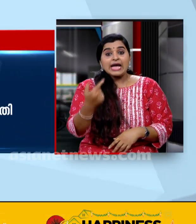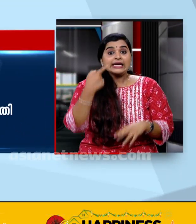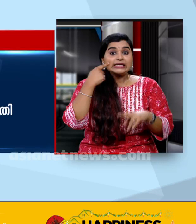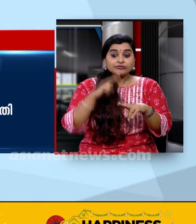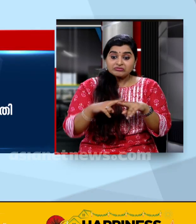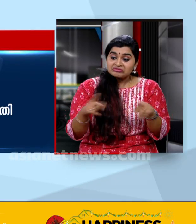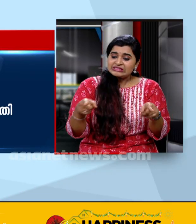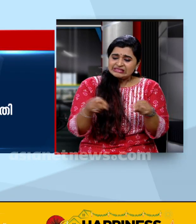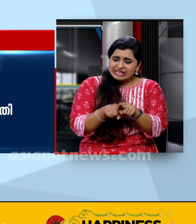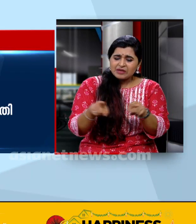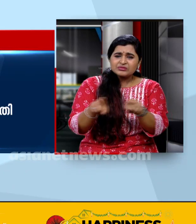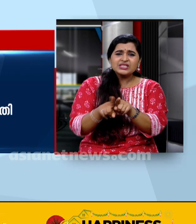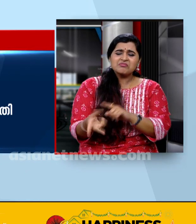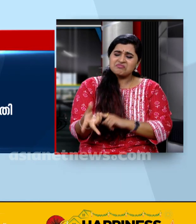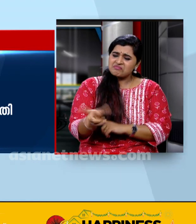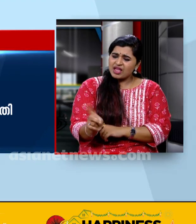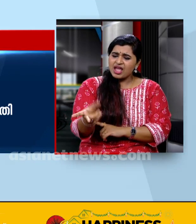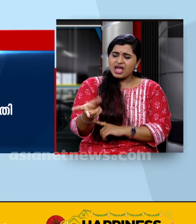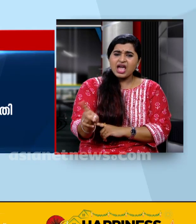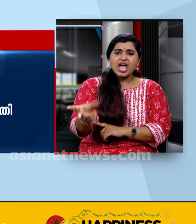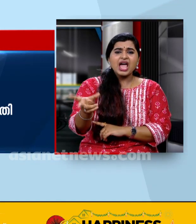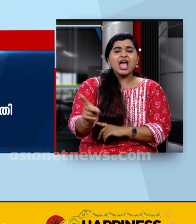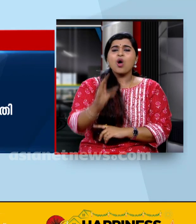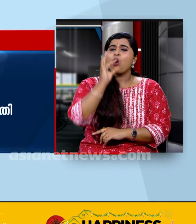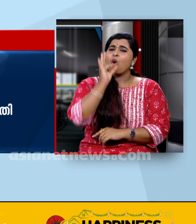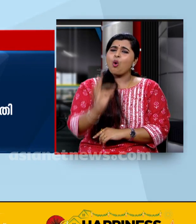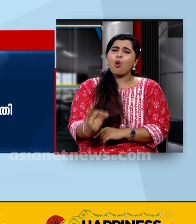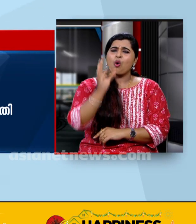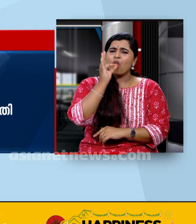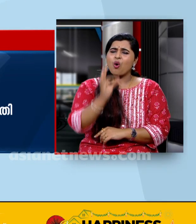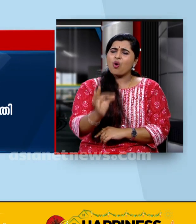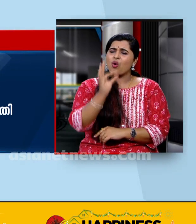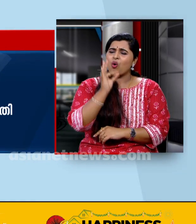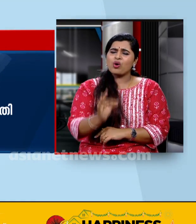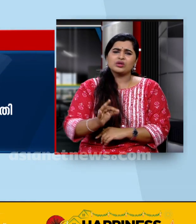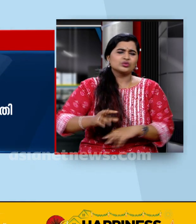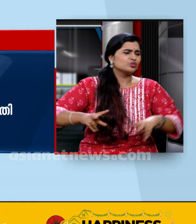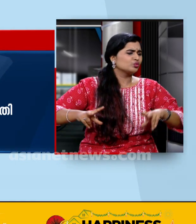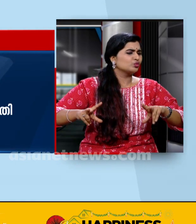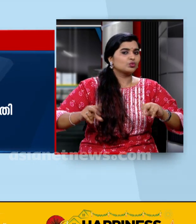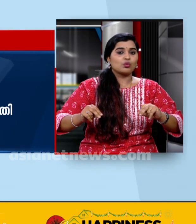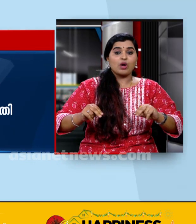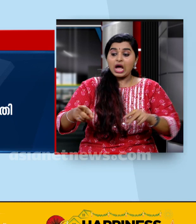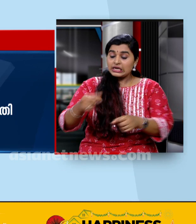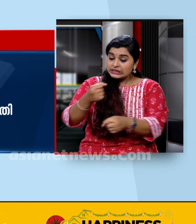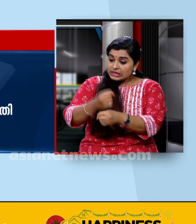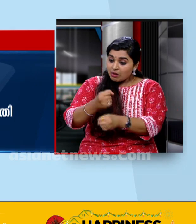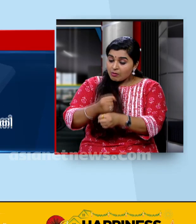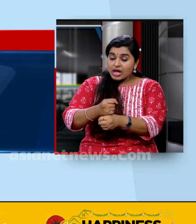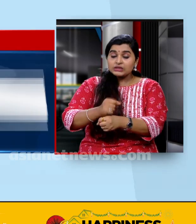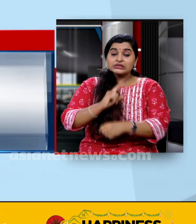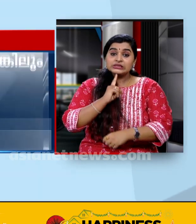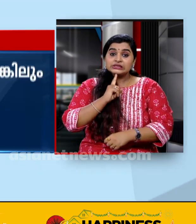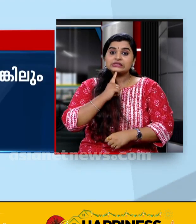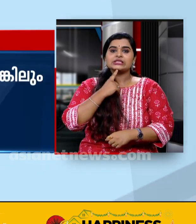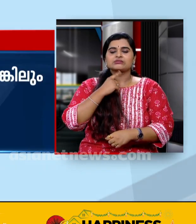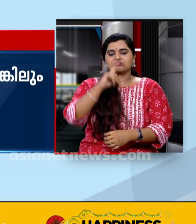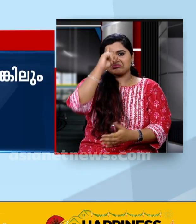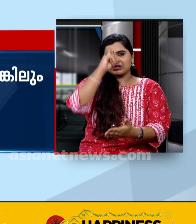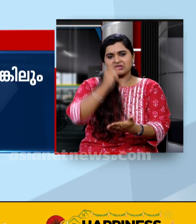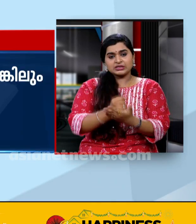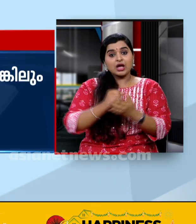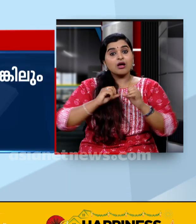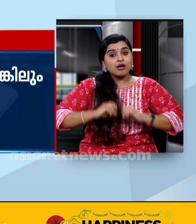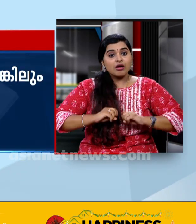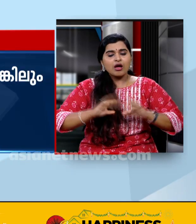കൂടെ കൂടെ ഓർഡർ ഹൈക്കോടതിയെ കൊണ്ട് ഉത്തരവിടിയിക്കാതെ തന്നെ സർക്കാർ ഇക്കാര്യത്തിൽ ശാശ്വതമായൊരു ഒരു പരിഹാരം ഉണ്ടാക്കണം. ഇനി സർക്കാരിന്റെ ഉദ്ദേശം